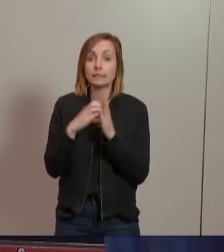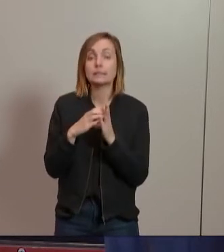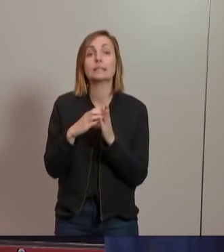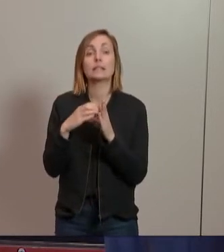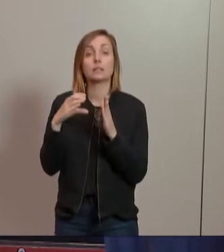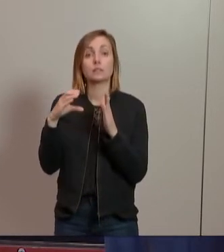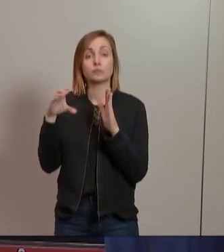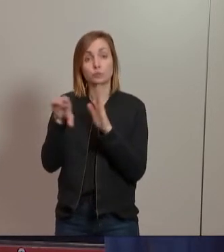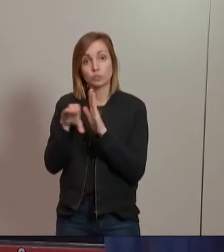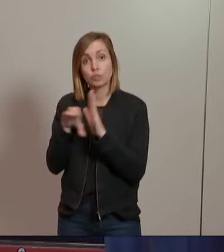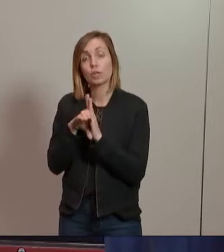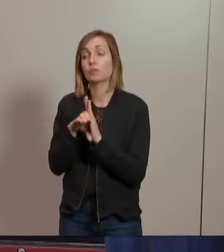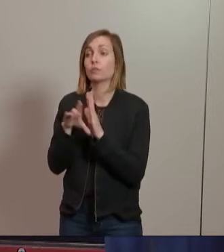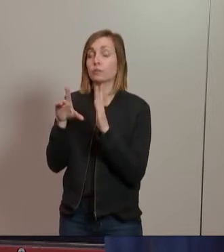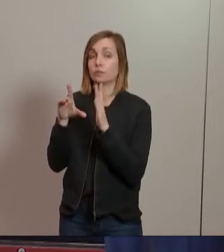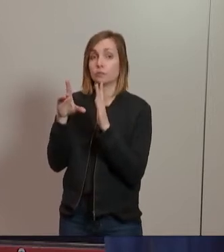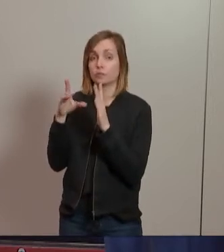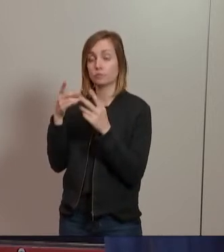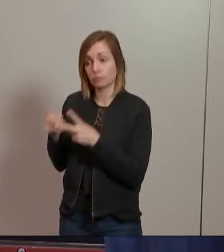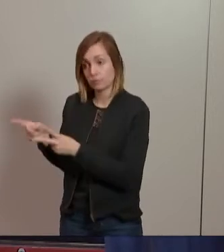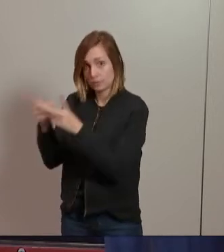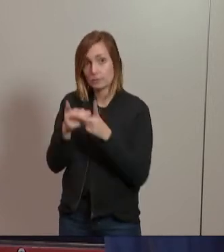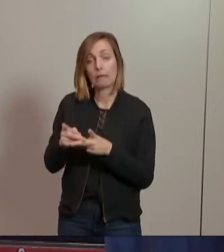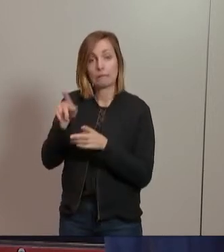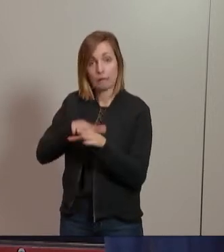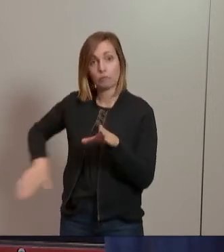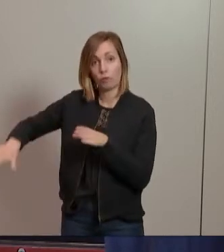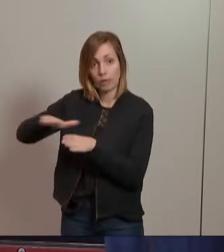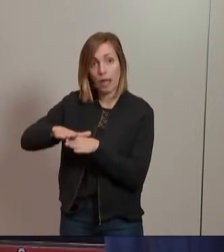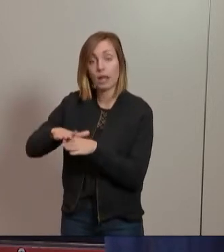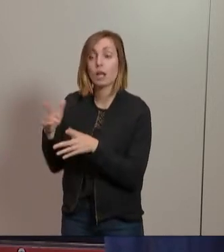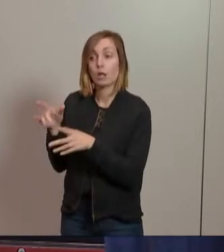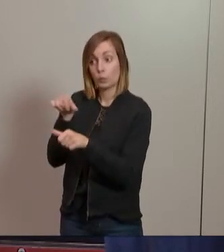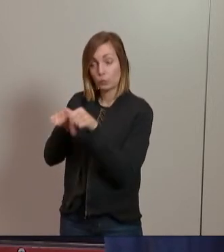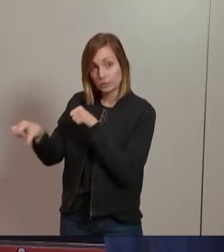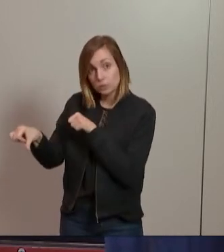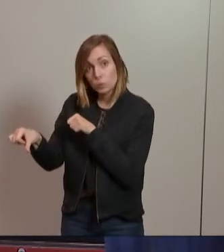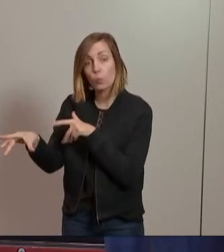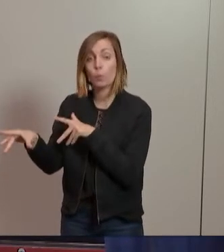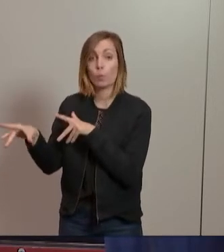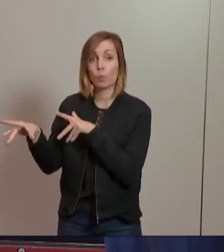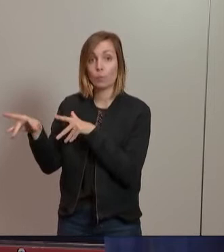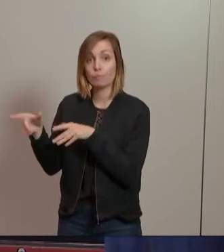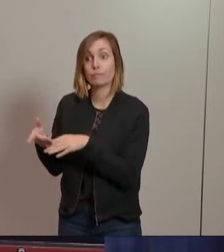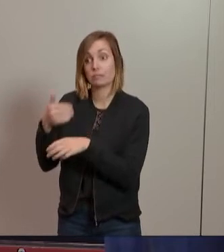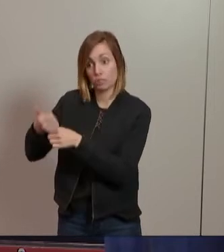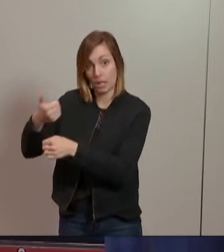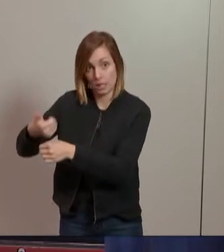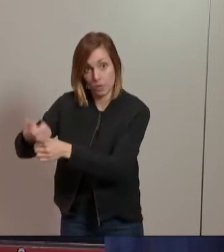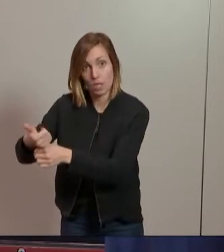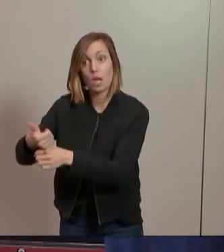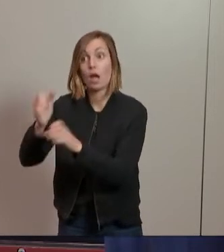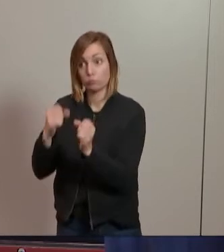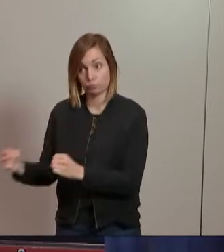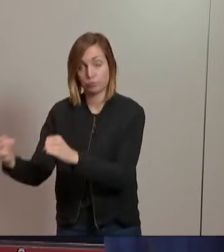2123-18-1-1 du Code général des collectivités territoriales précise que les conditions de ceci sont fixées par une délibération annuelle.